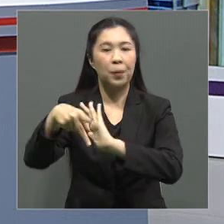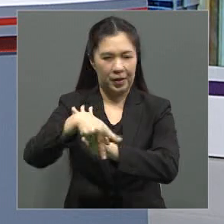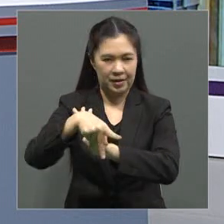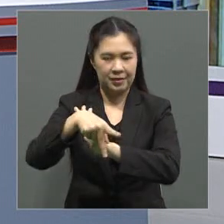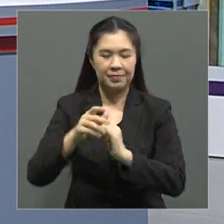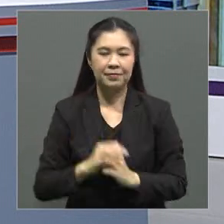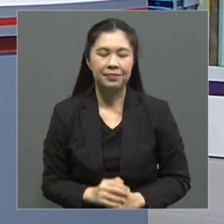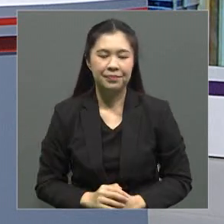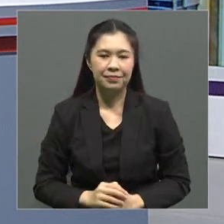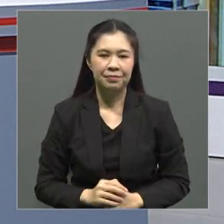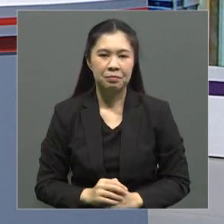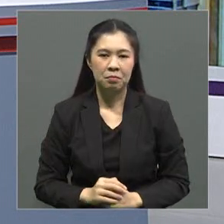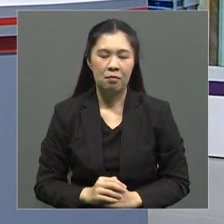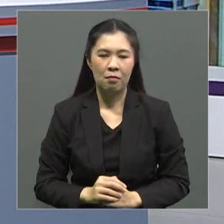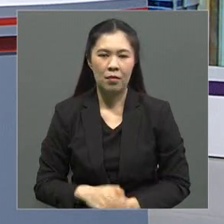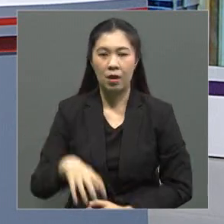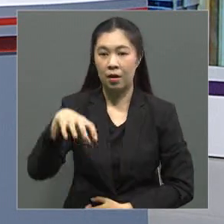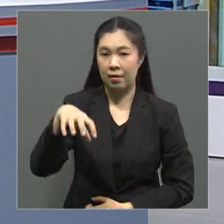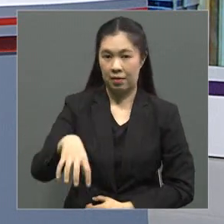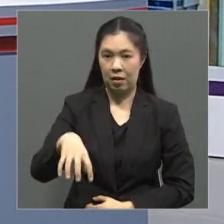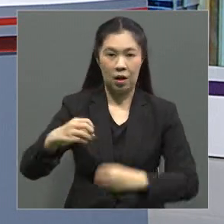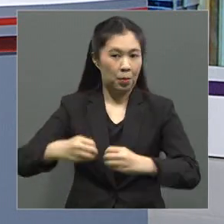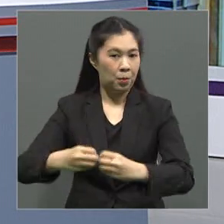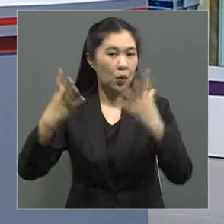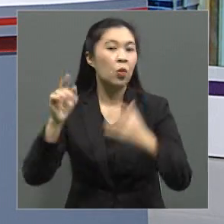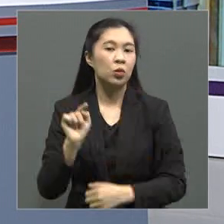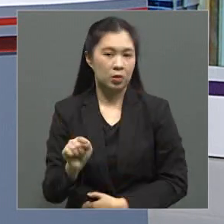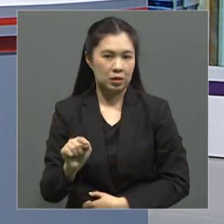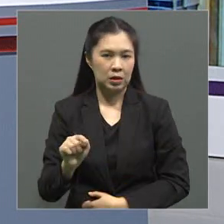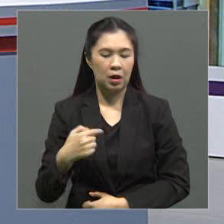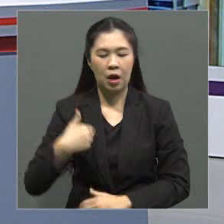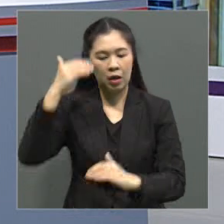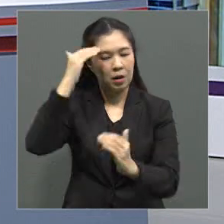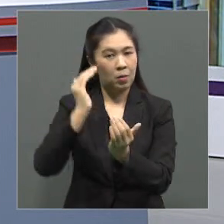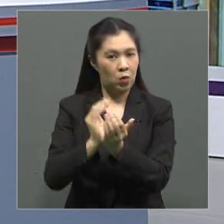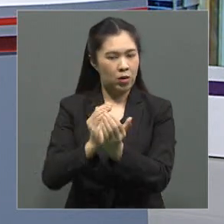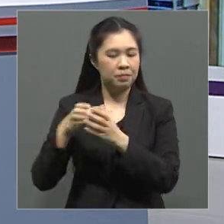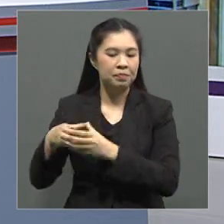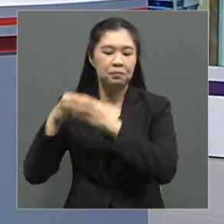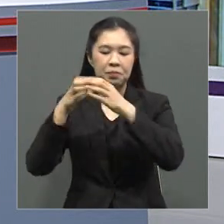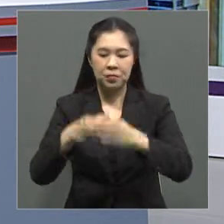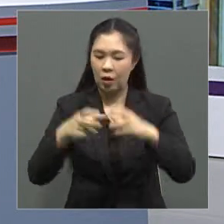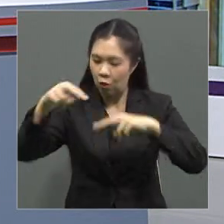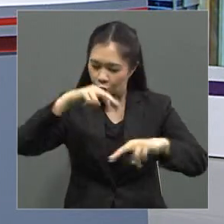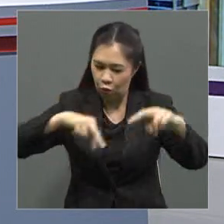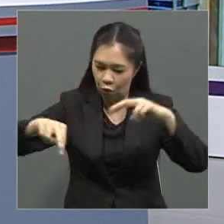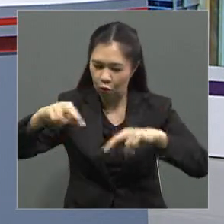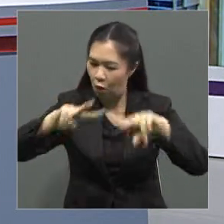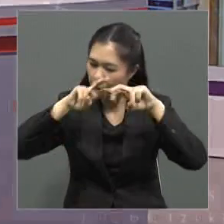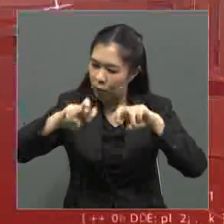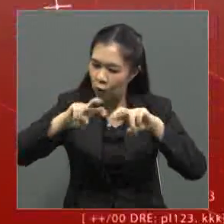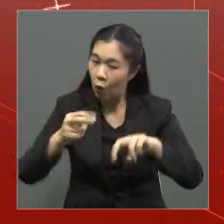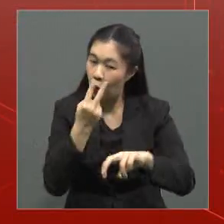ครับสาเหตุของสถานประกอบการพลุระเบิดหลังจากที่ตำรวจพิสูจน์หลักฐานลงพื้นที่ตรวจสอบแล้วเนี่ยนะครับคาด